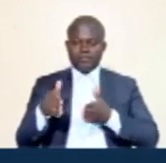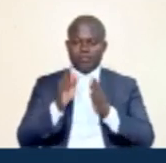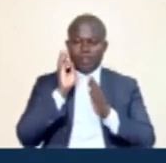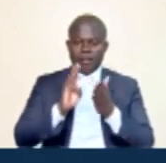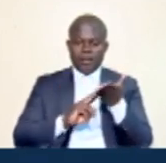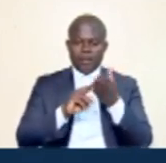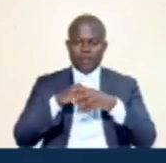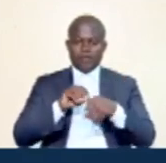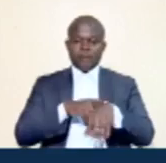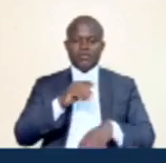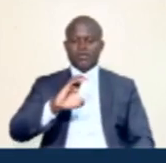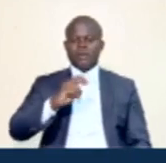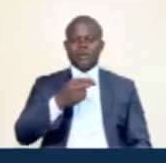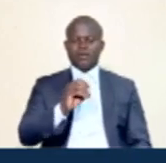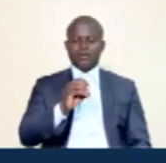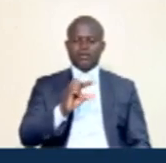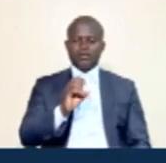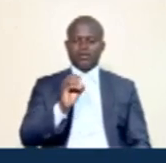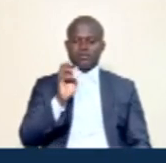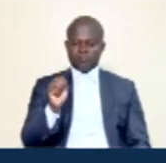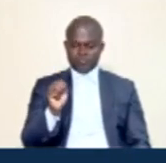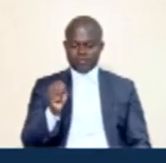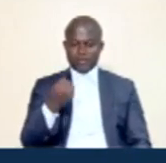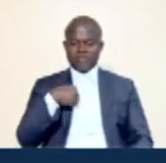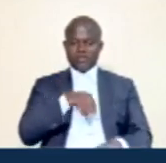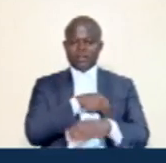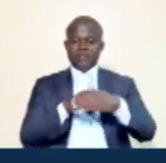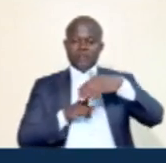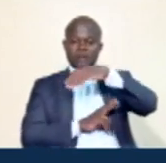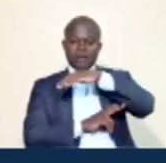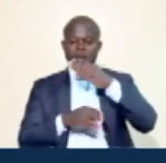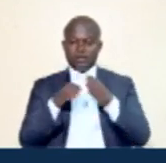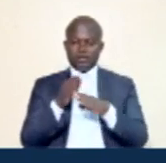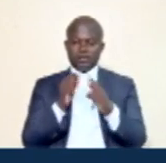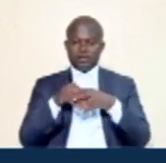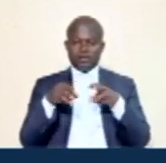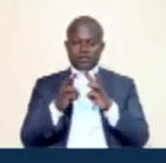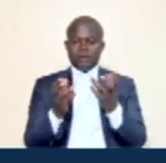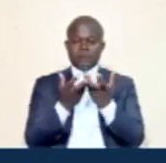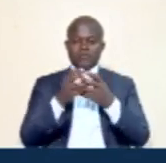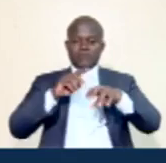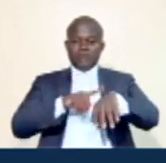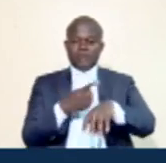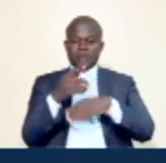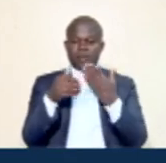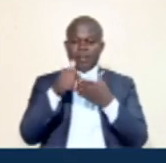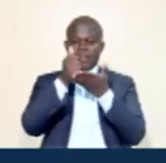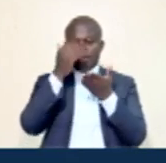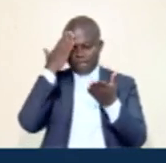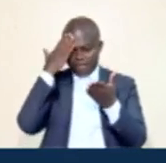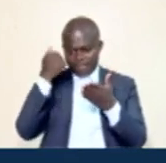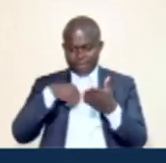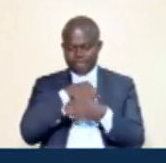izanakoreshwa no mu gihe cya cogamo. Dufite amateme arimo yubakwa mu buryo bugezweho bufasha kugira